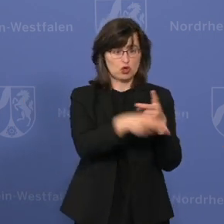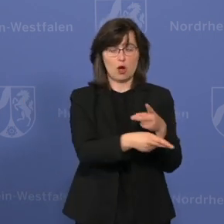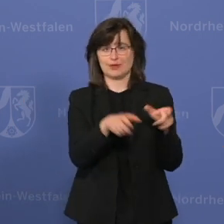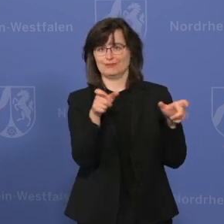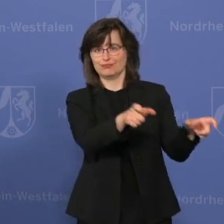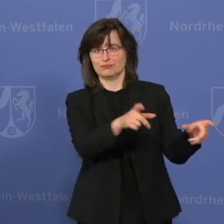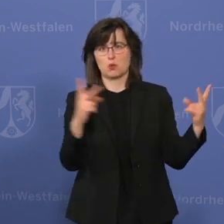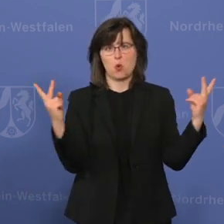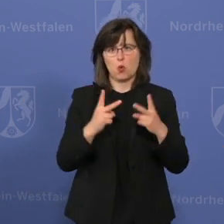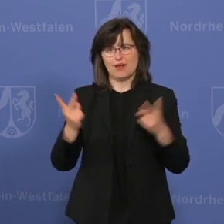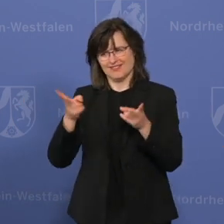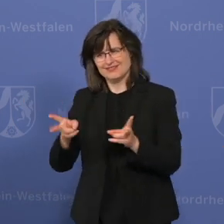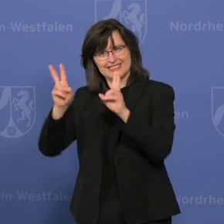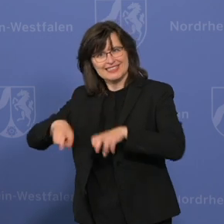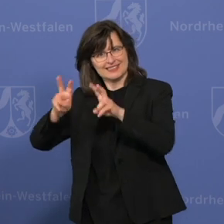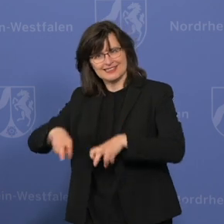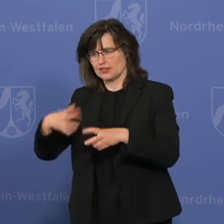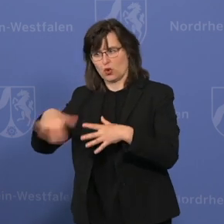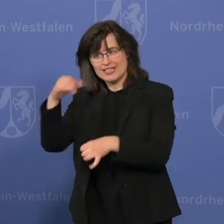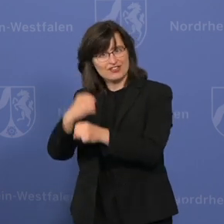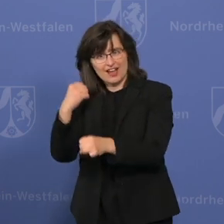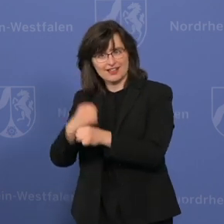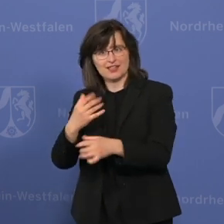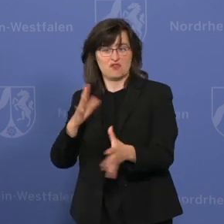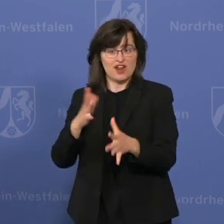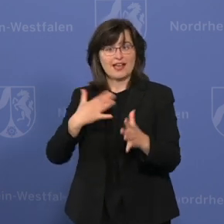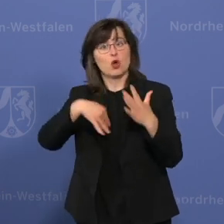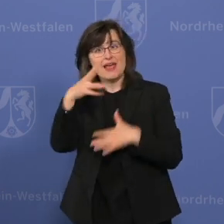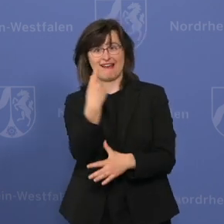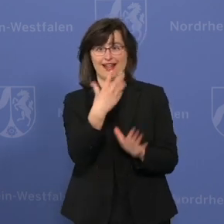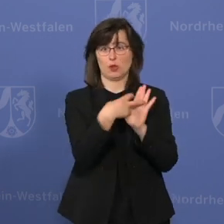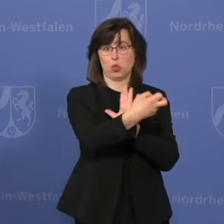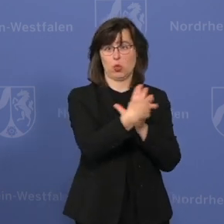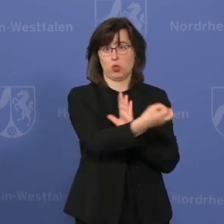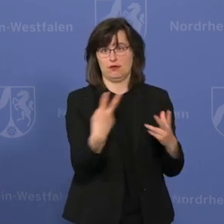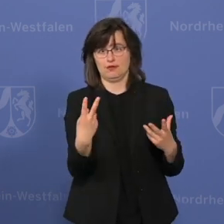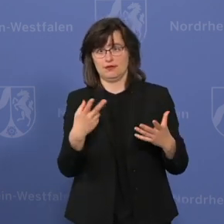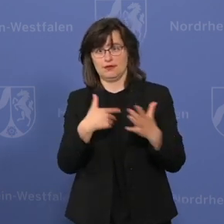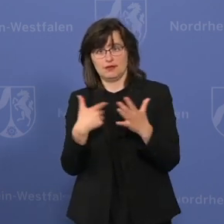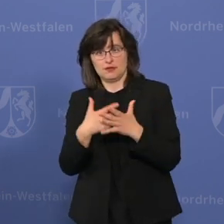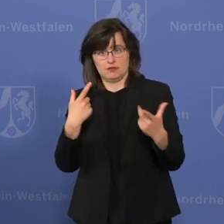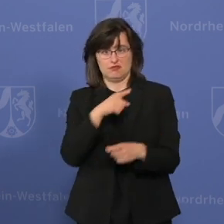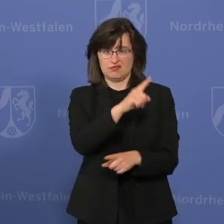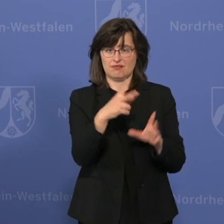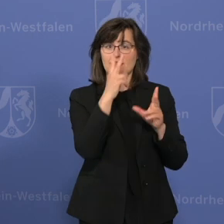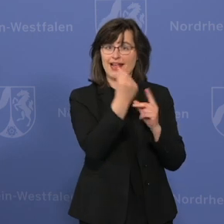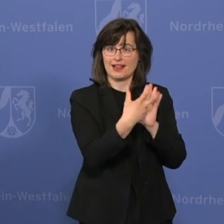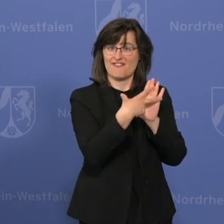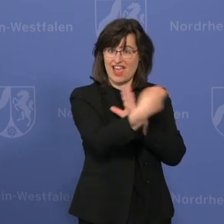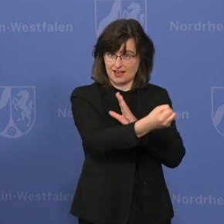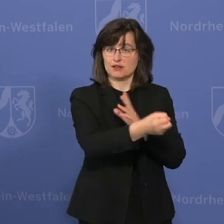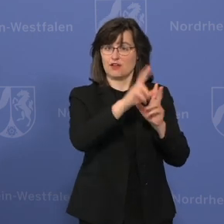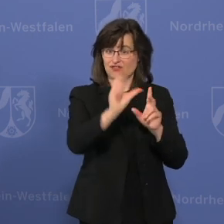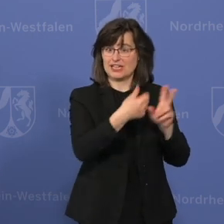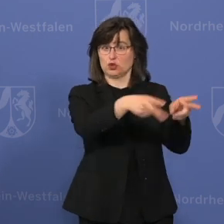Sie rechnen damit, dass vielleicht doch noch ein bisschen mehr Geld weg sein könnte? Und kriegen Sie diese 34.000 Euro irgendwie wieder zurück oder ist das futsch?